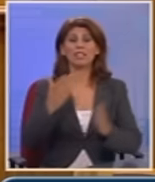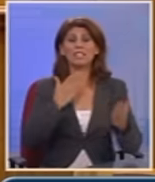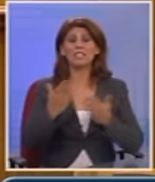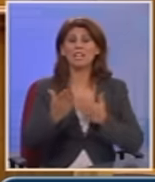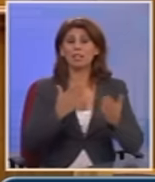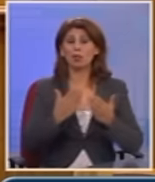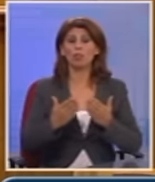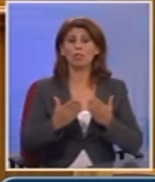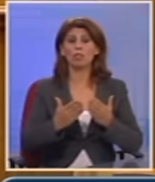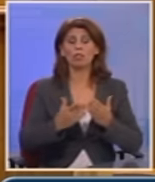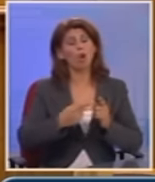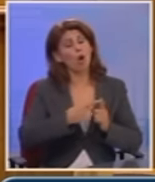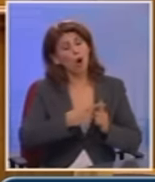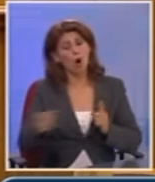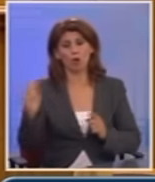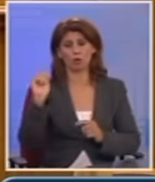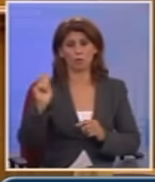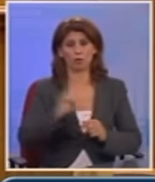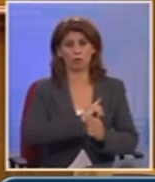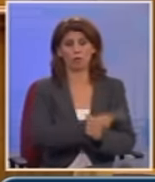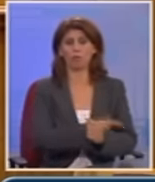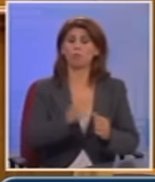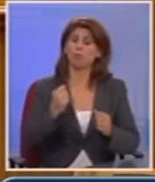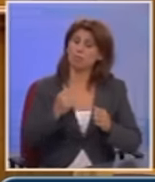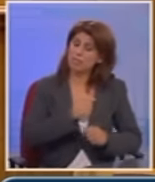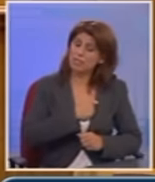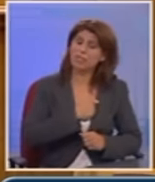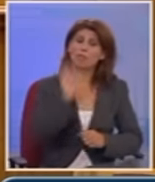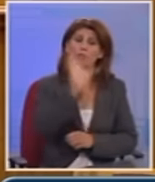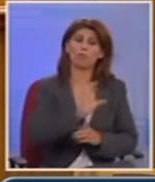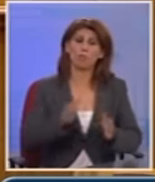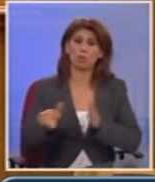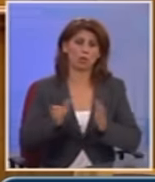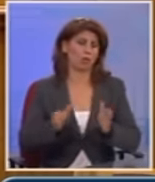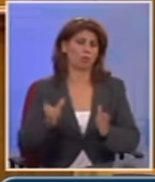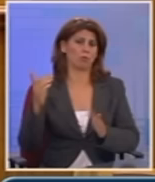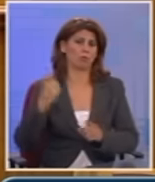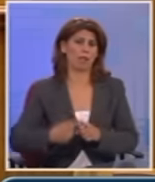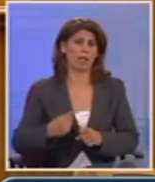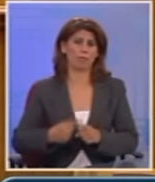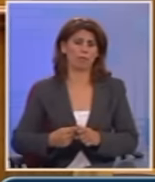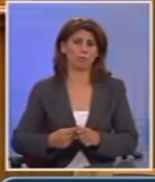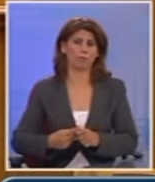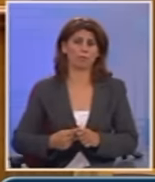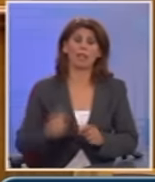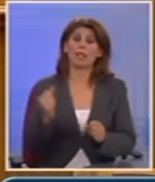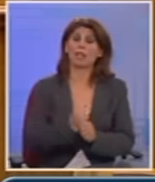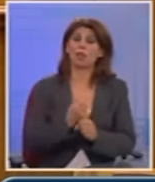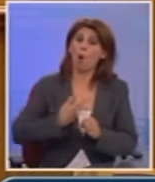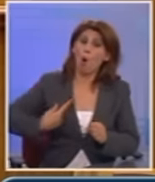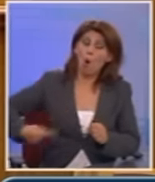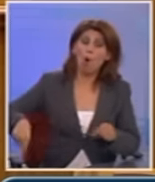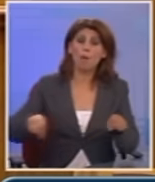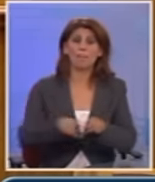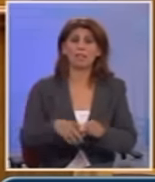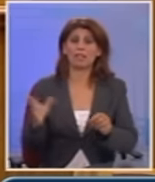συνεννόηση όλων των πολιτικών δυνάμεων που πιστεύουν στον ευρωπαϊκό προσανατολισμό αυτής της χώρας. για να δουλέψουμε όλοι μαζί για